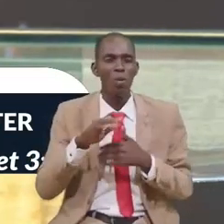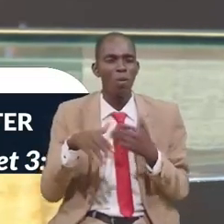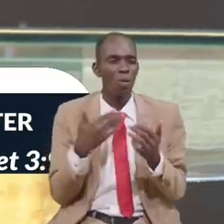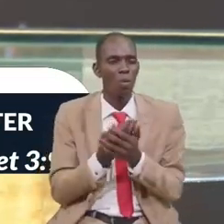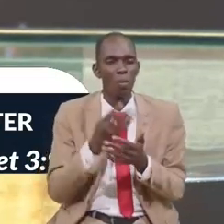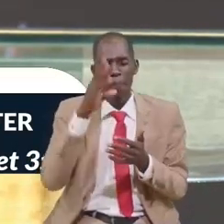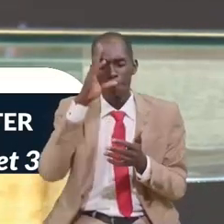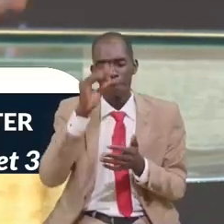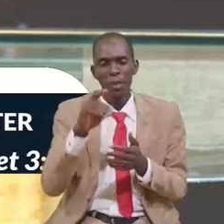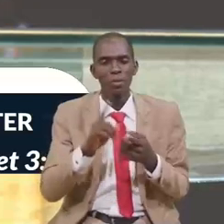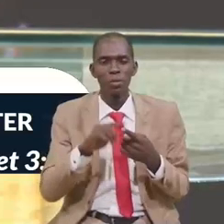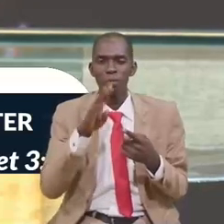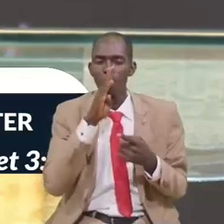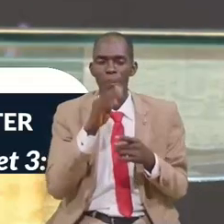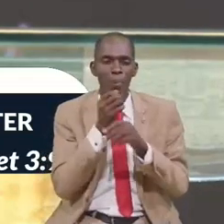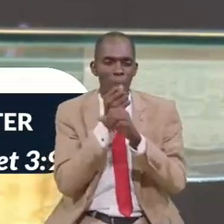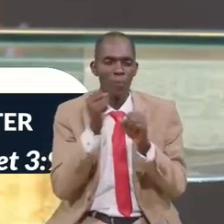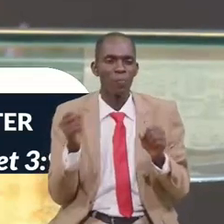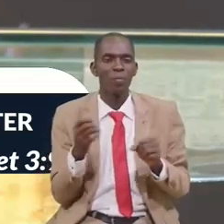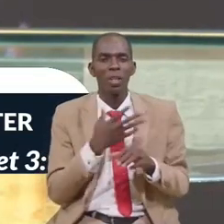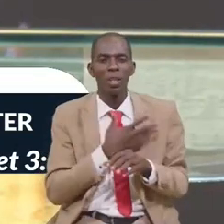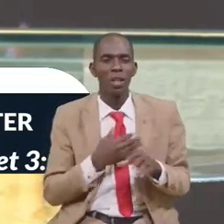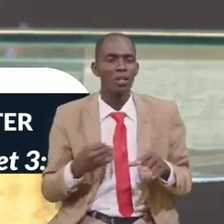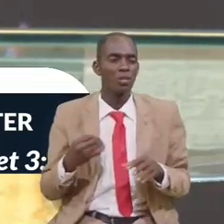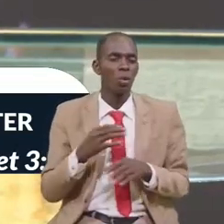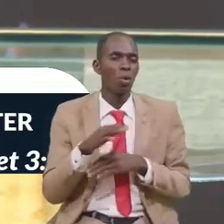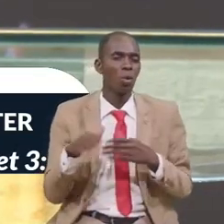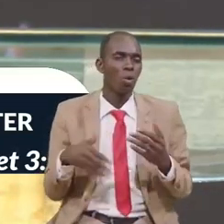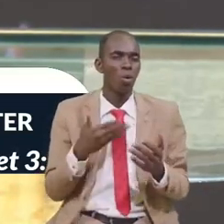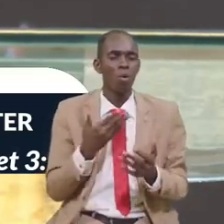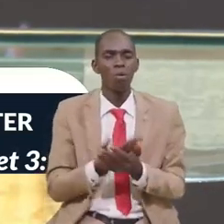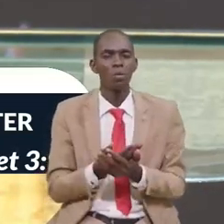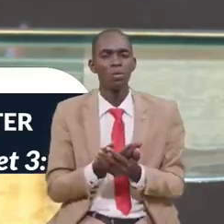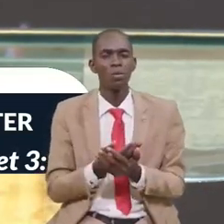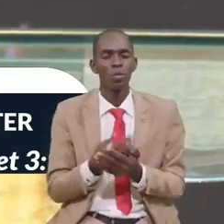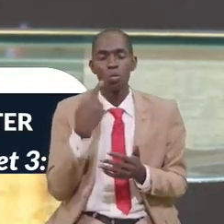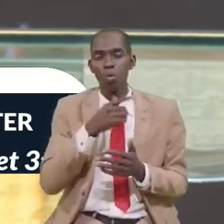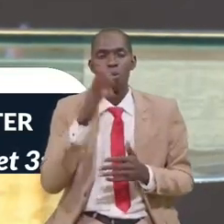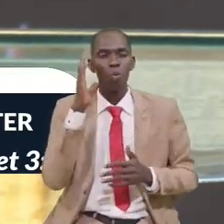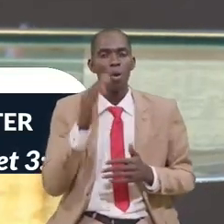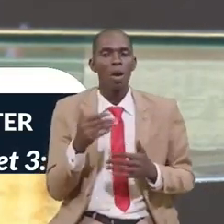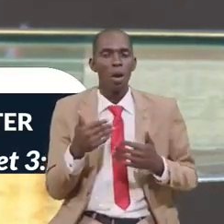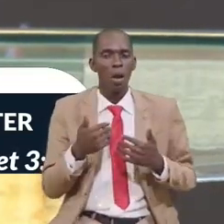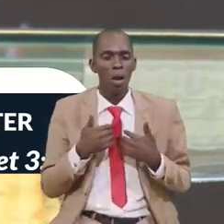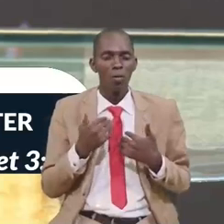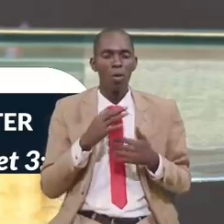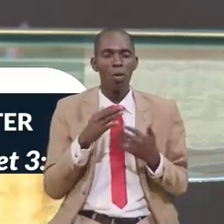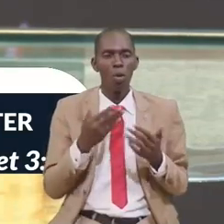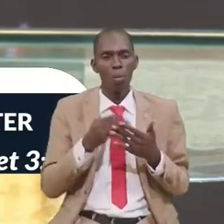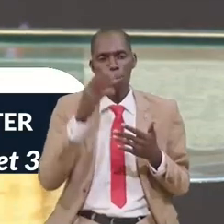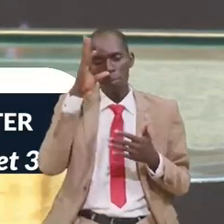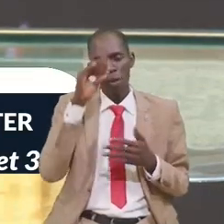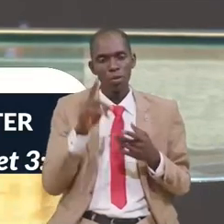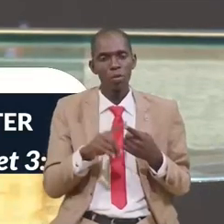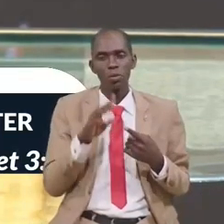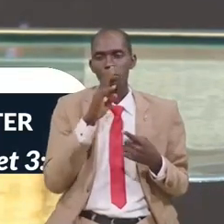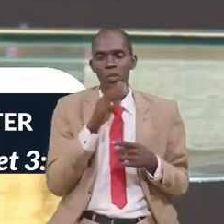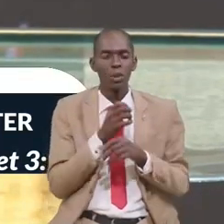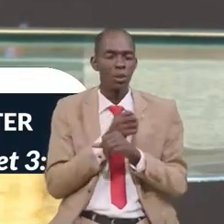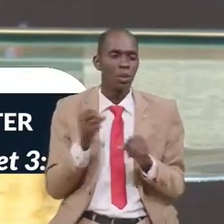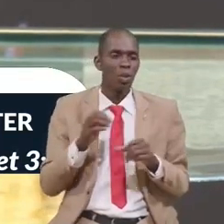et que tous ces hommes ne soient pas dans une seule ville, mais à plusieurs villes. Qui veut que tous les hommes soient sauvés, tous ces